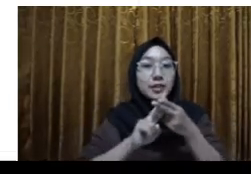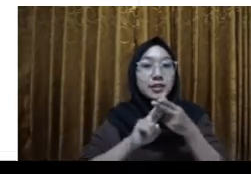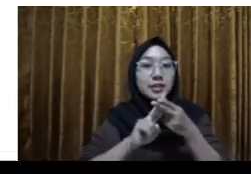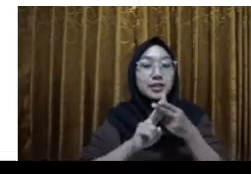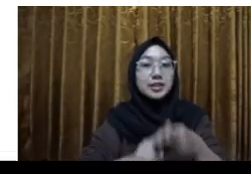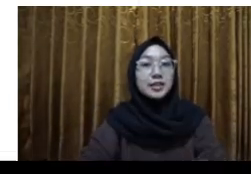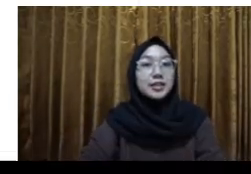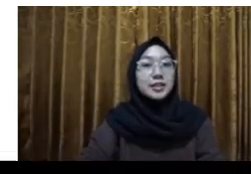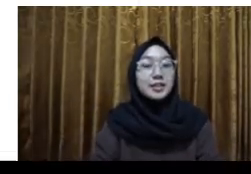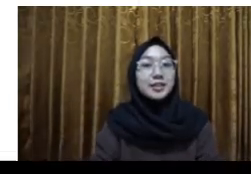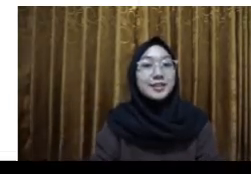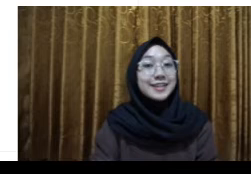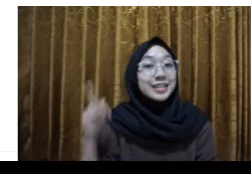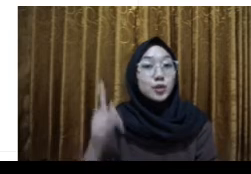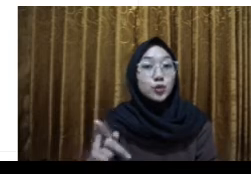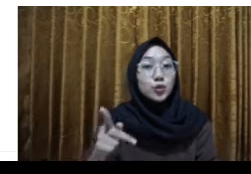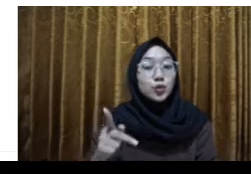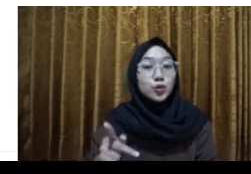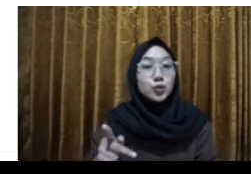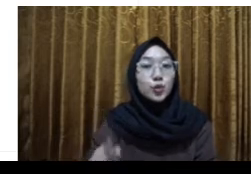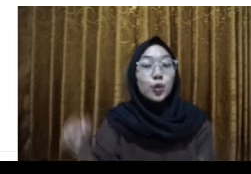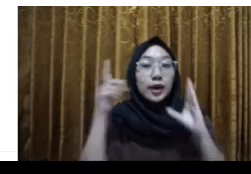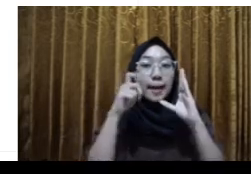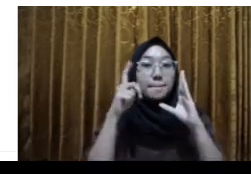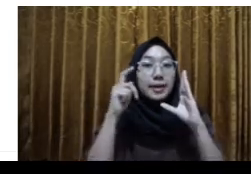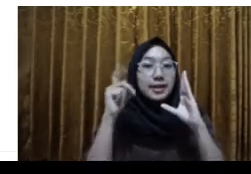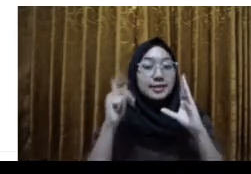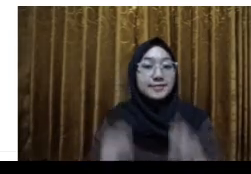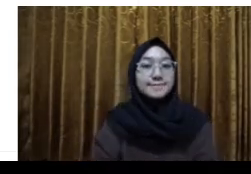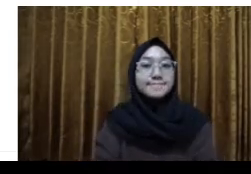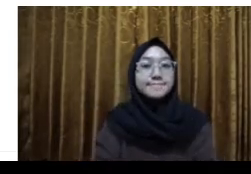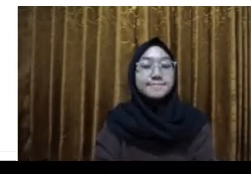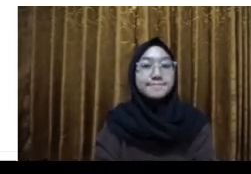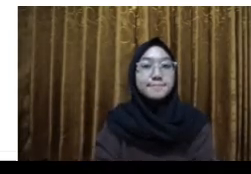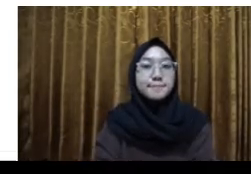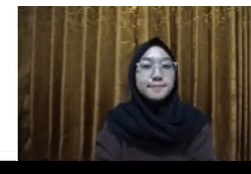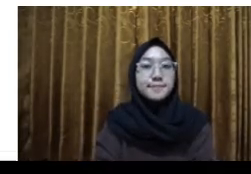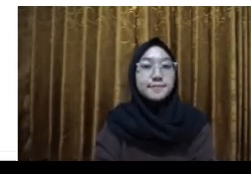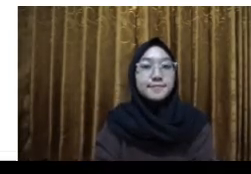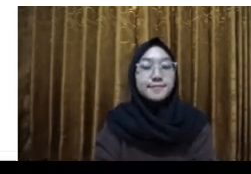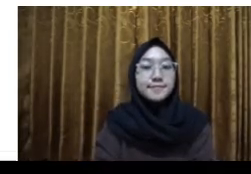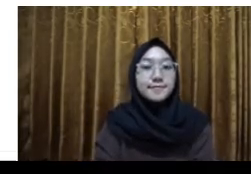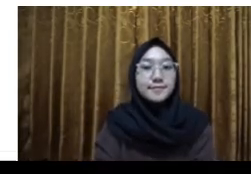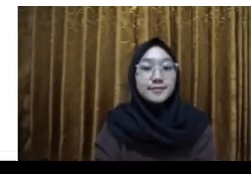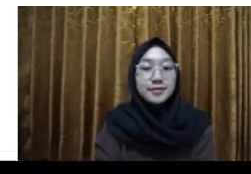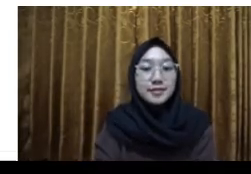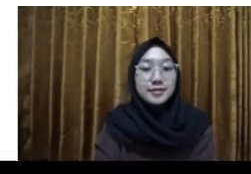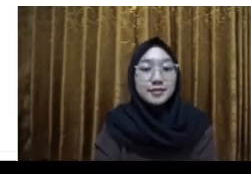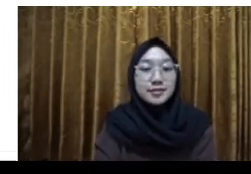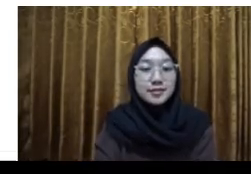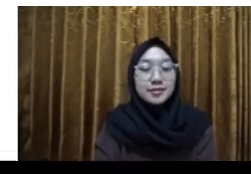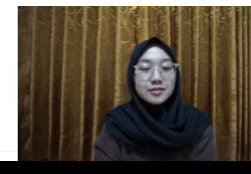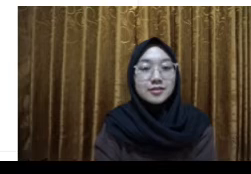tapi karena ini bukan tulisan gitu, jadi walaupun kita convert ke dalam Microsoft Word sekalipun, dia